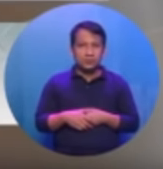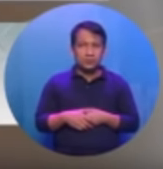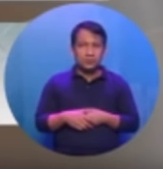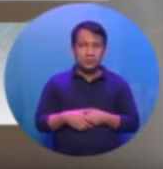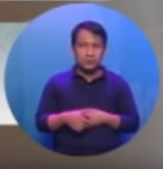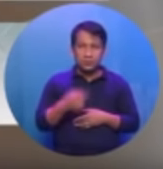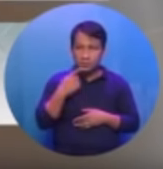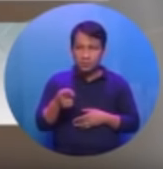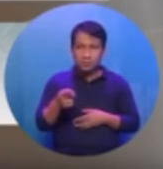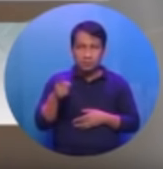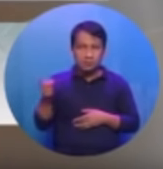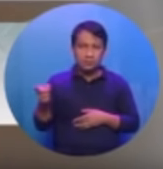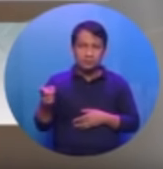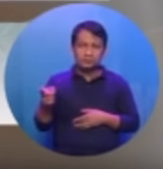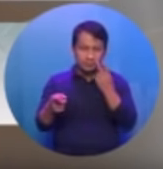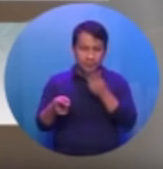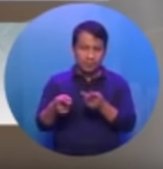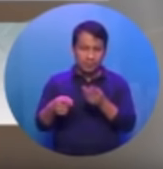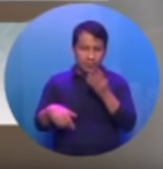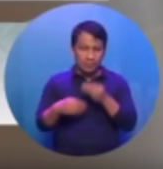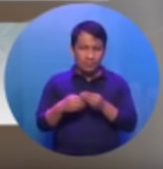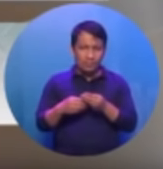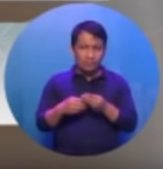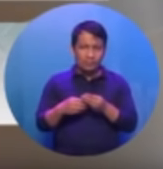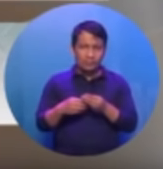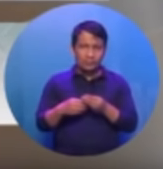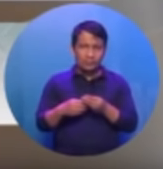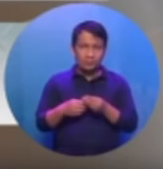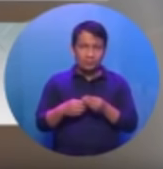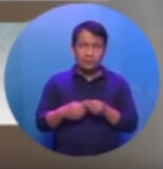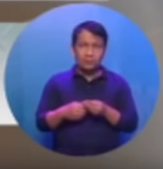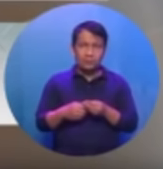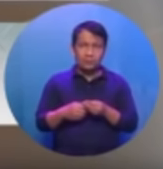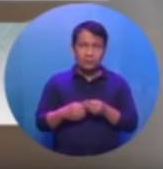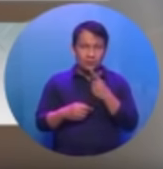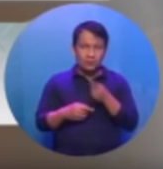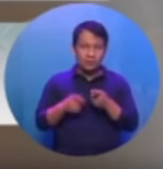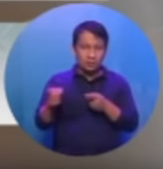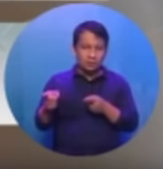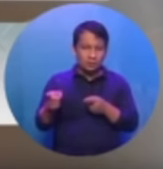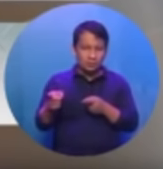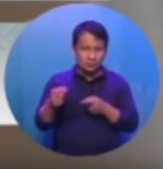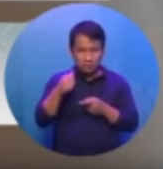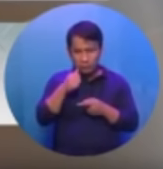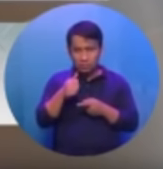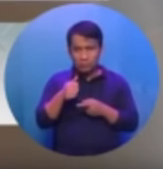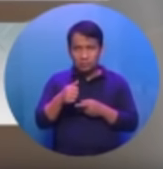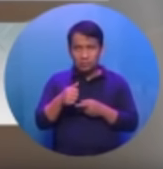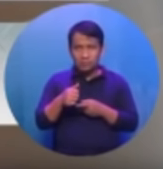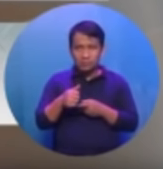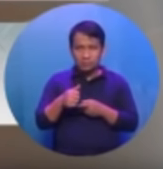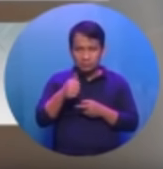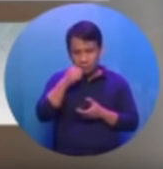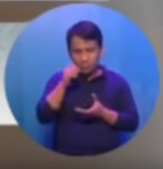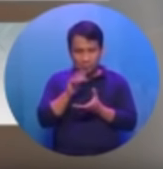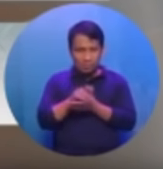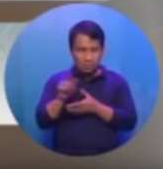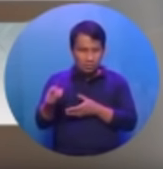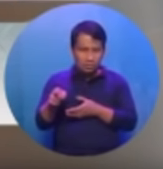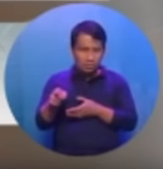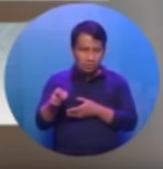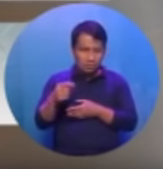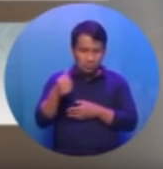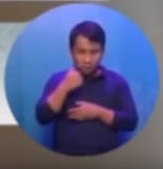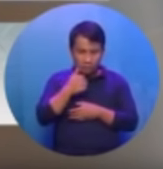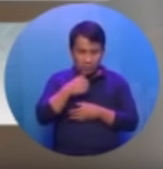sir, kasi nahuhulihan po silang nagmamanyakan daw po ng asawa po ng amo niya, sir. What is yung amo niya